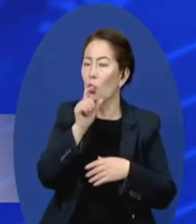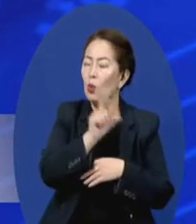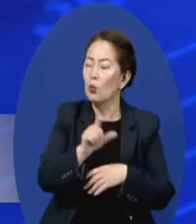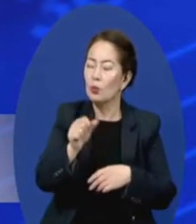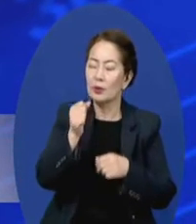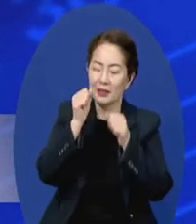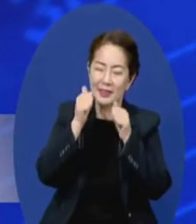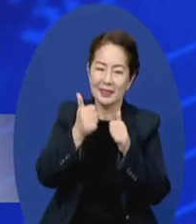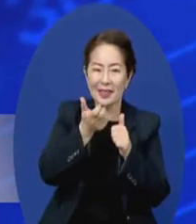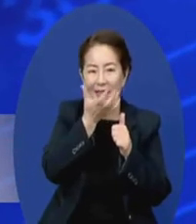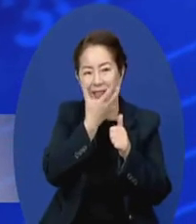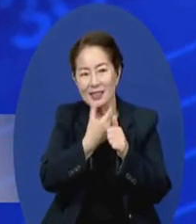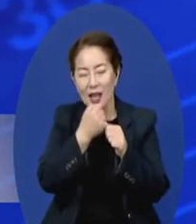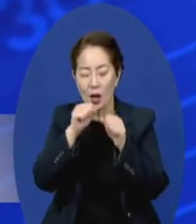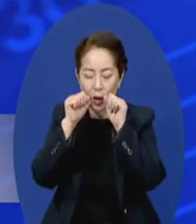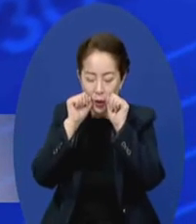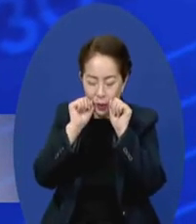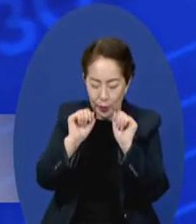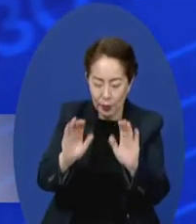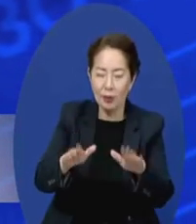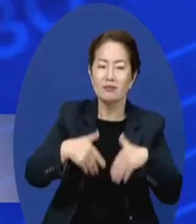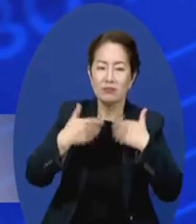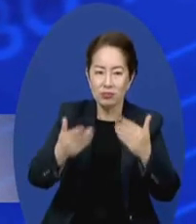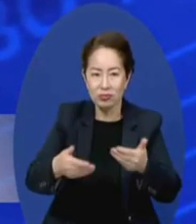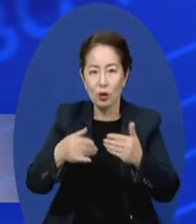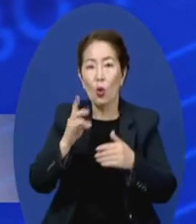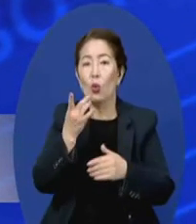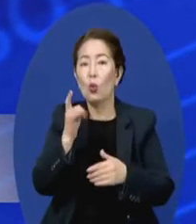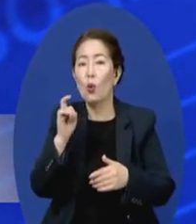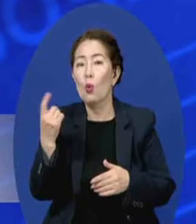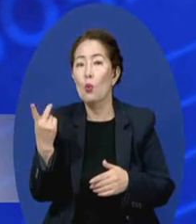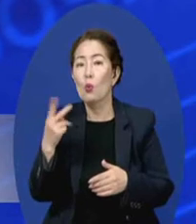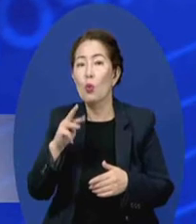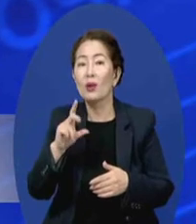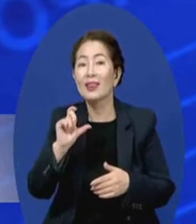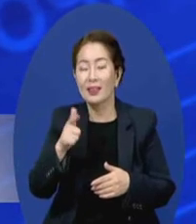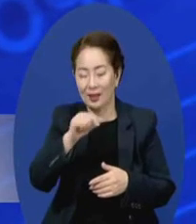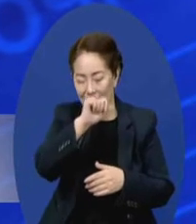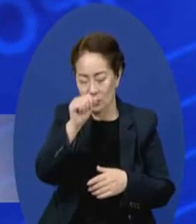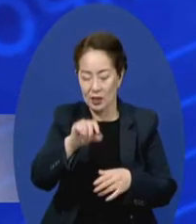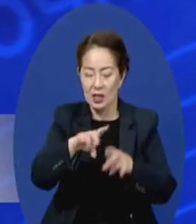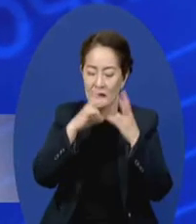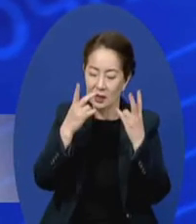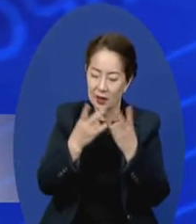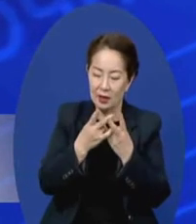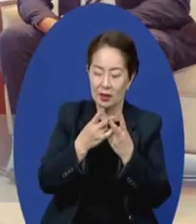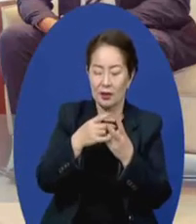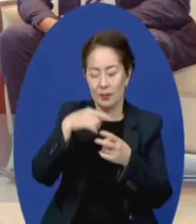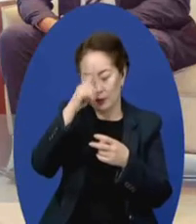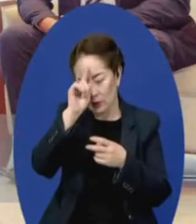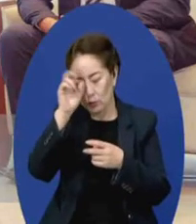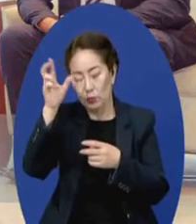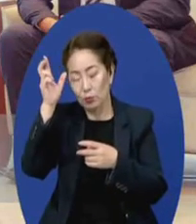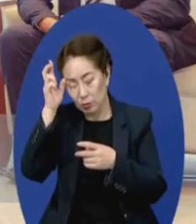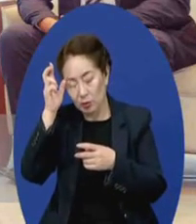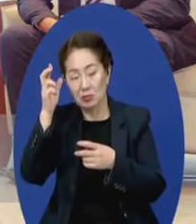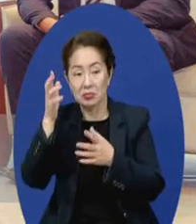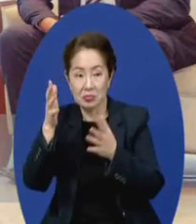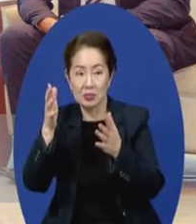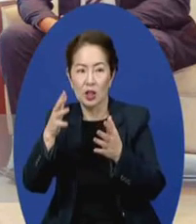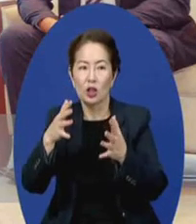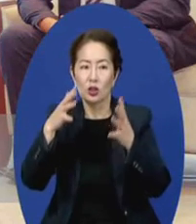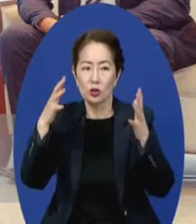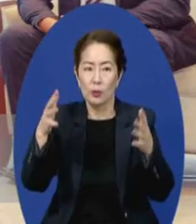хүмүүнлэгийн үлсийг дэлгэрүүлэх тал дээр бол зарцуулагдана гэж харж байгаа. Мэдээж нийгмийн асуудал, эрүүл мэнд, боловсрол бид нэр томорч чадвал тийм ээ. Төрөөс